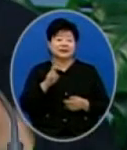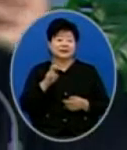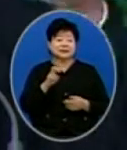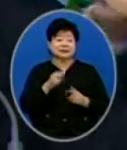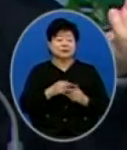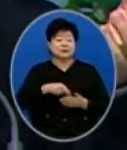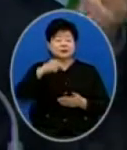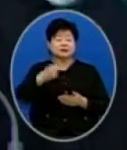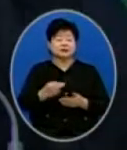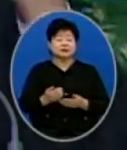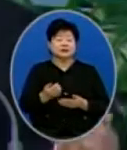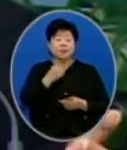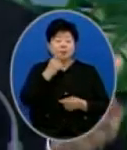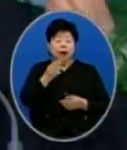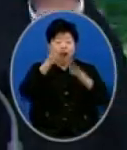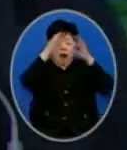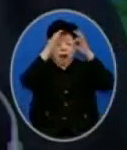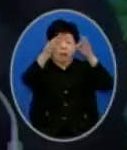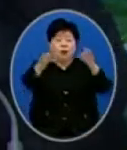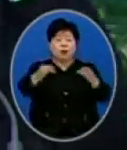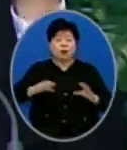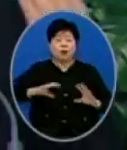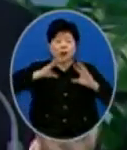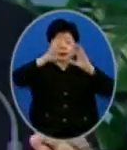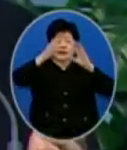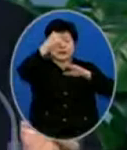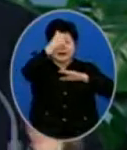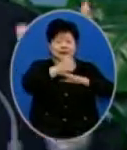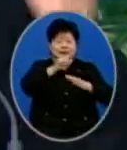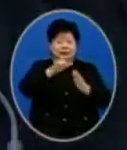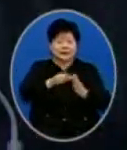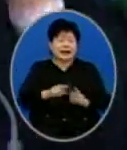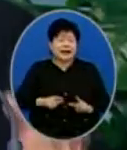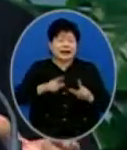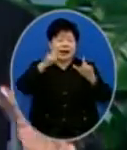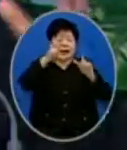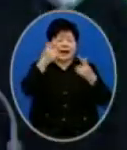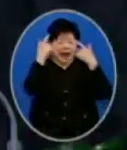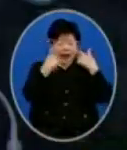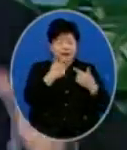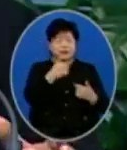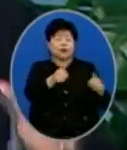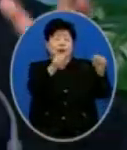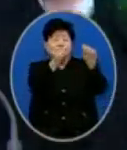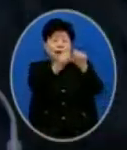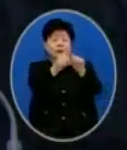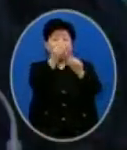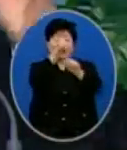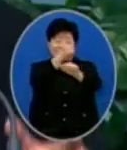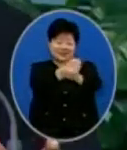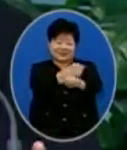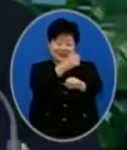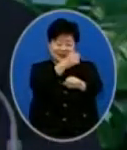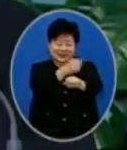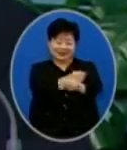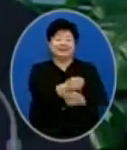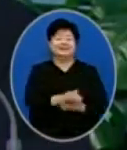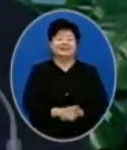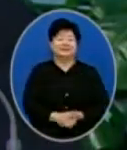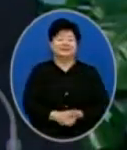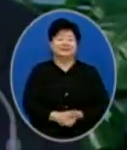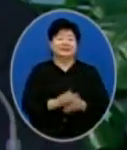우리에게 주신 말씀 볼지어다 내가 세상 끝날까지 너희와 함께 있으리라